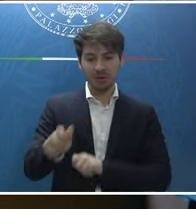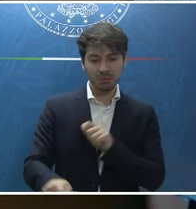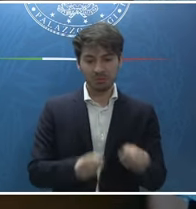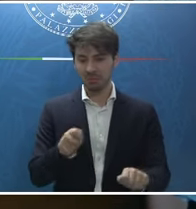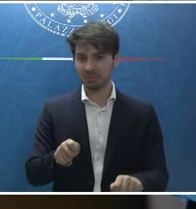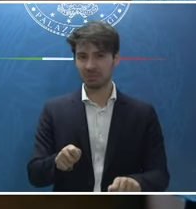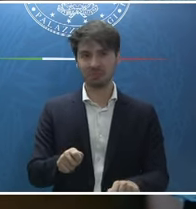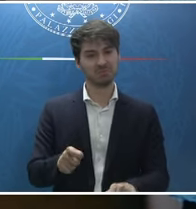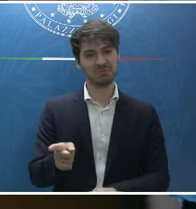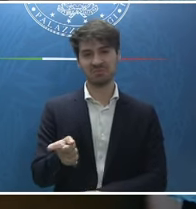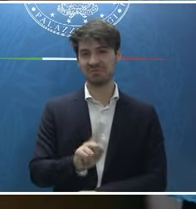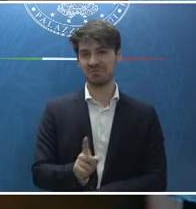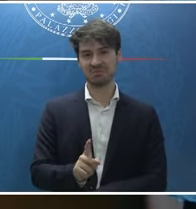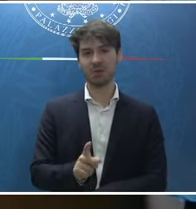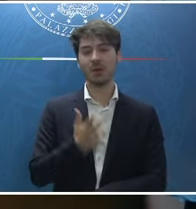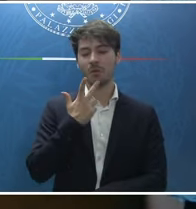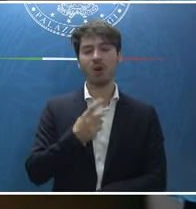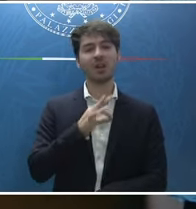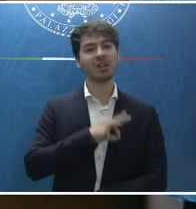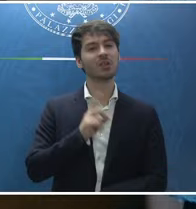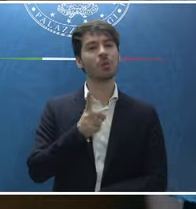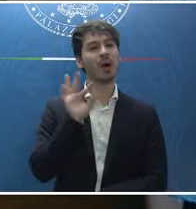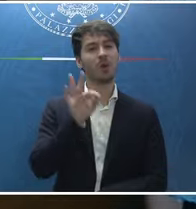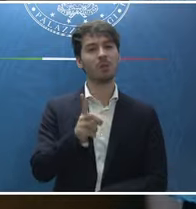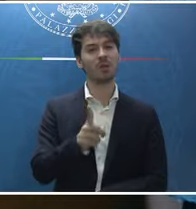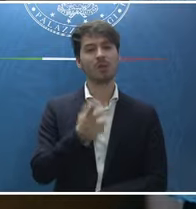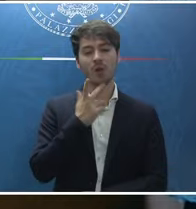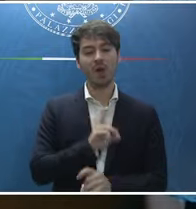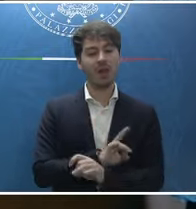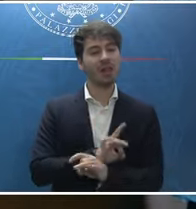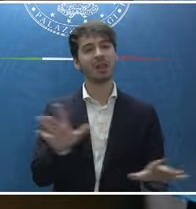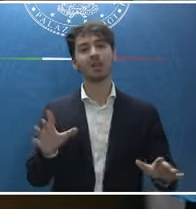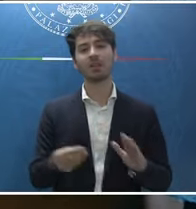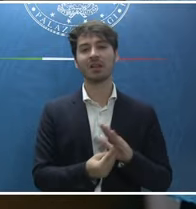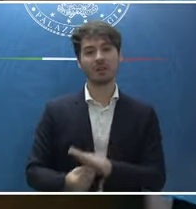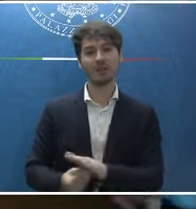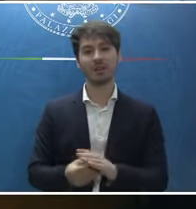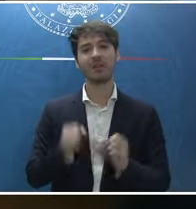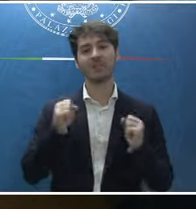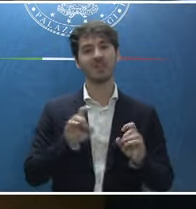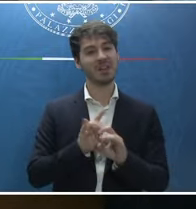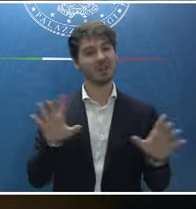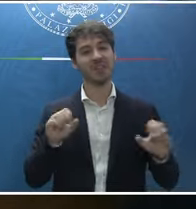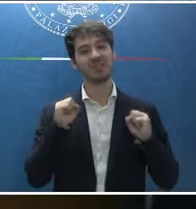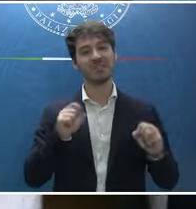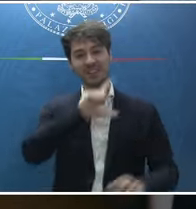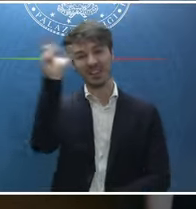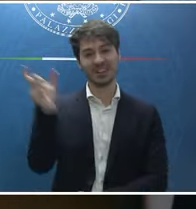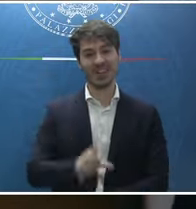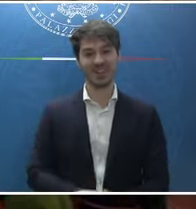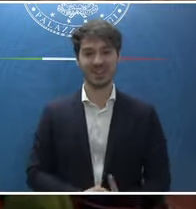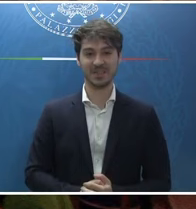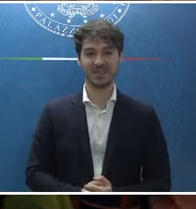interesse a renderli totalmente liberi da ogni dipendenza. Viva la libertà, viva l'Italia.